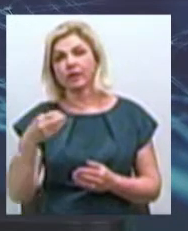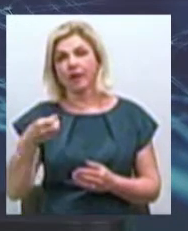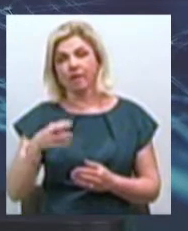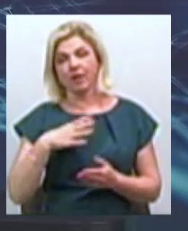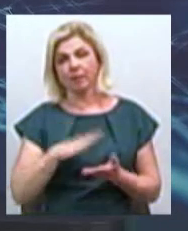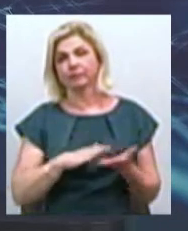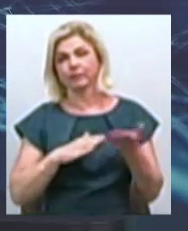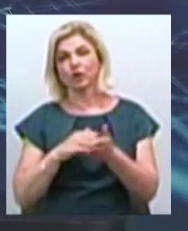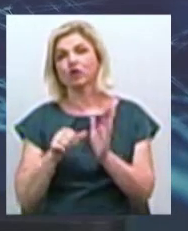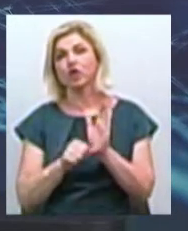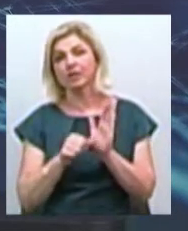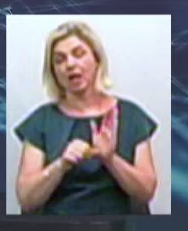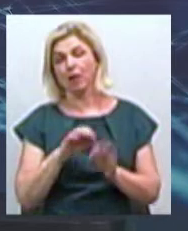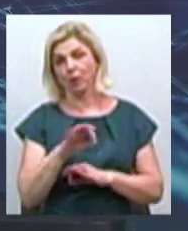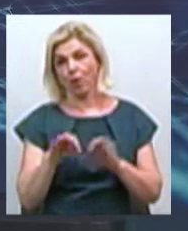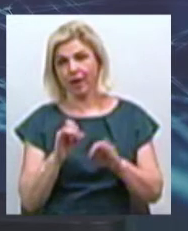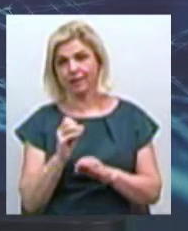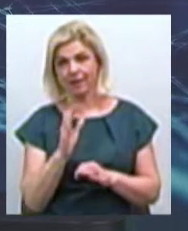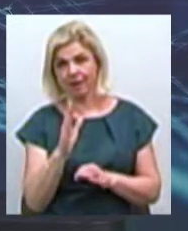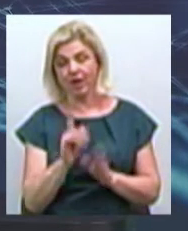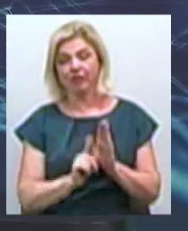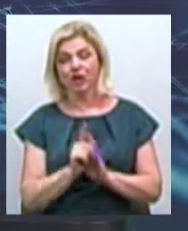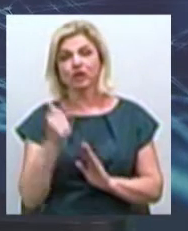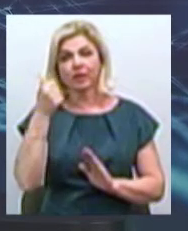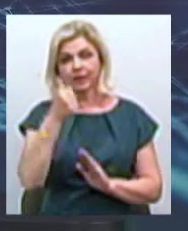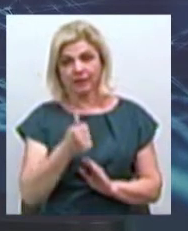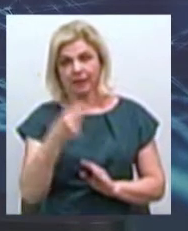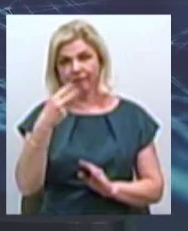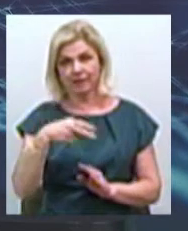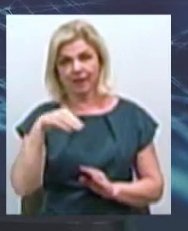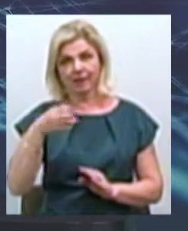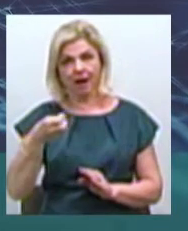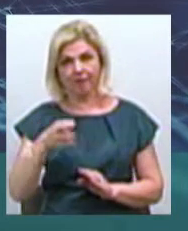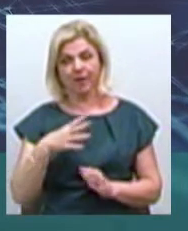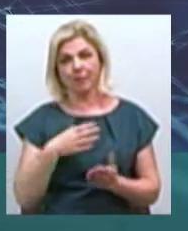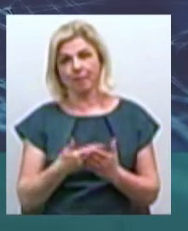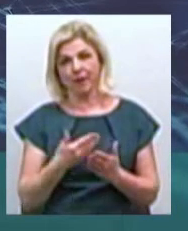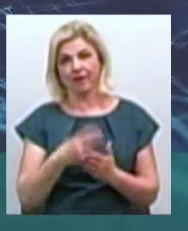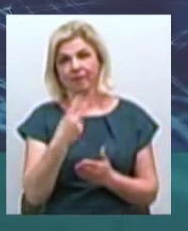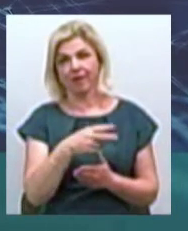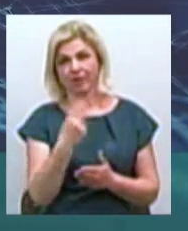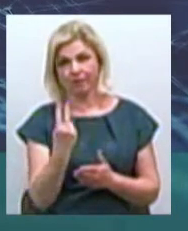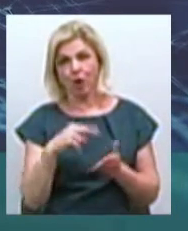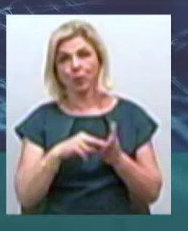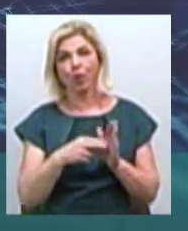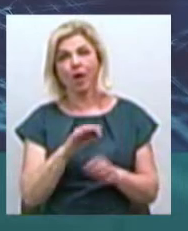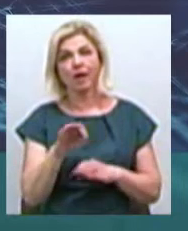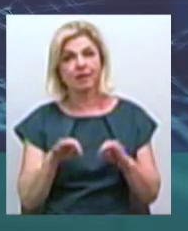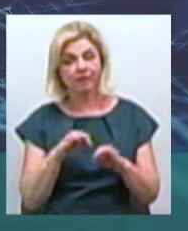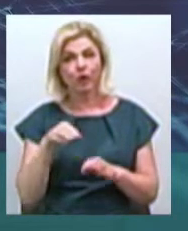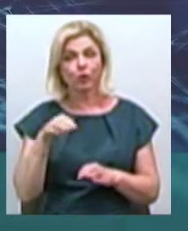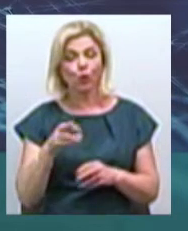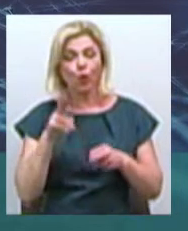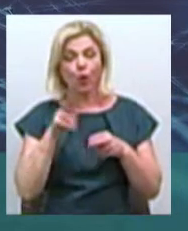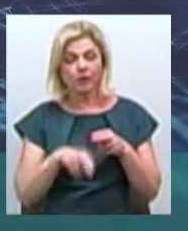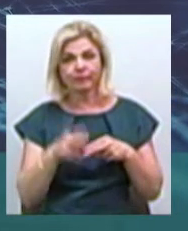60 проєктів. Якщо на початок неділі, це на 20 травня, там було близько 22 проєктів, то на